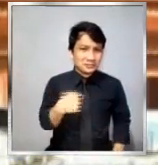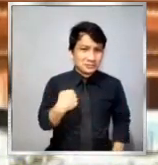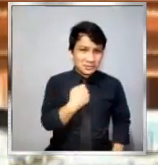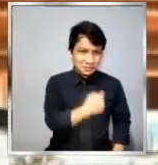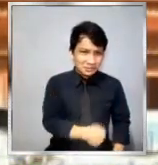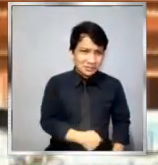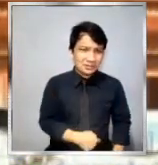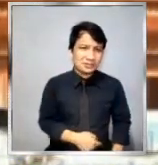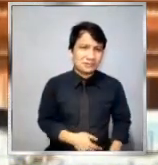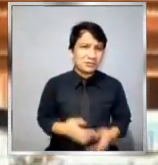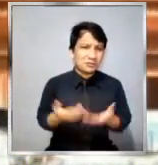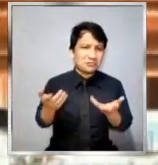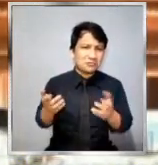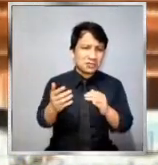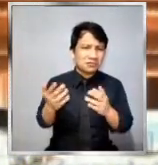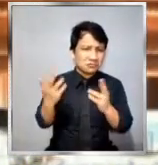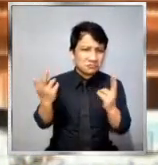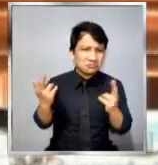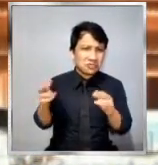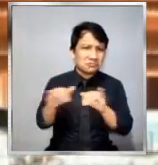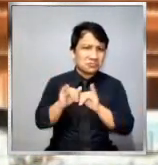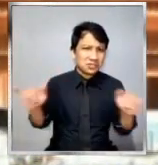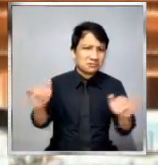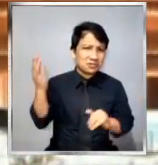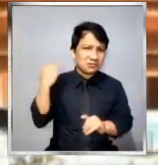same as is.